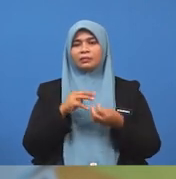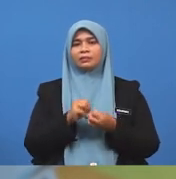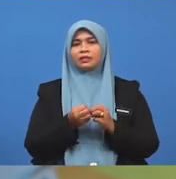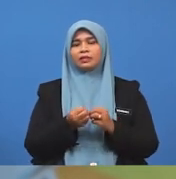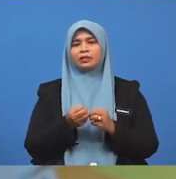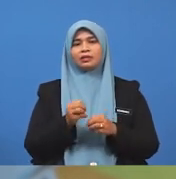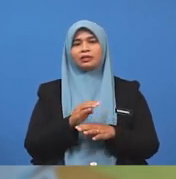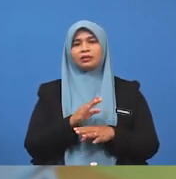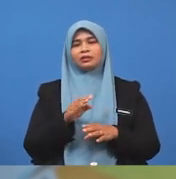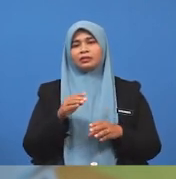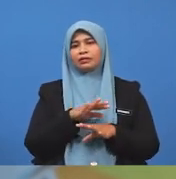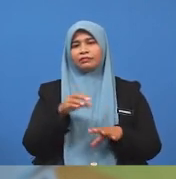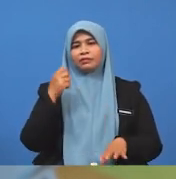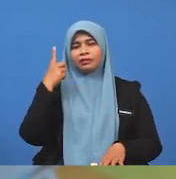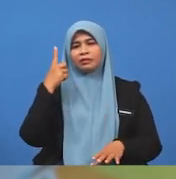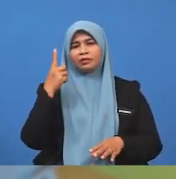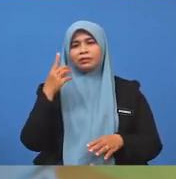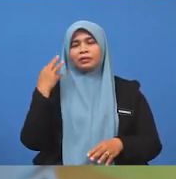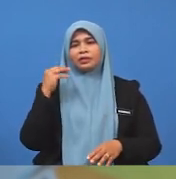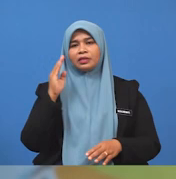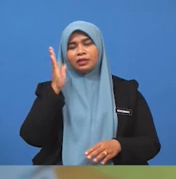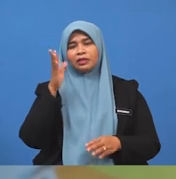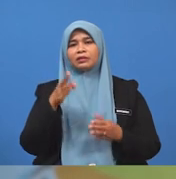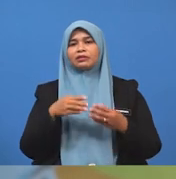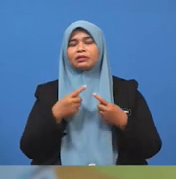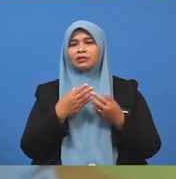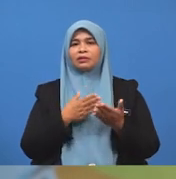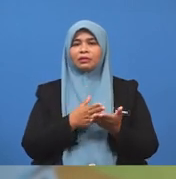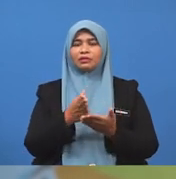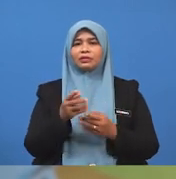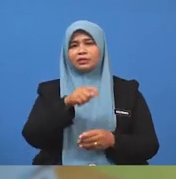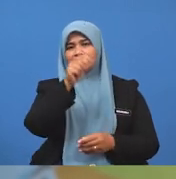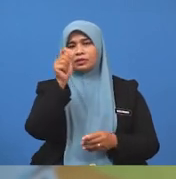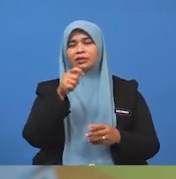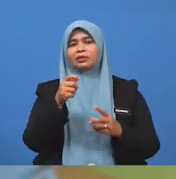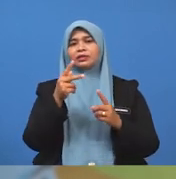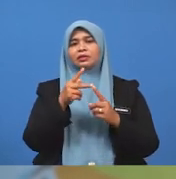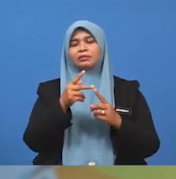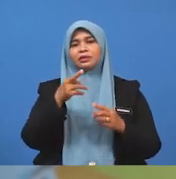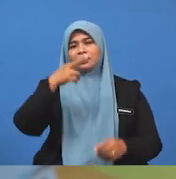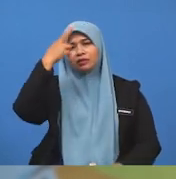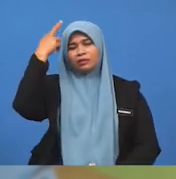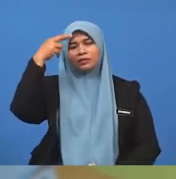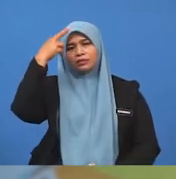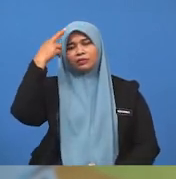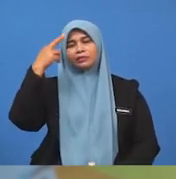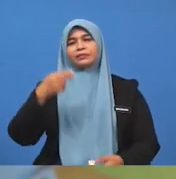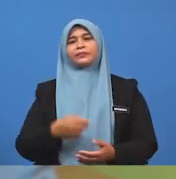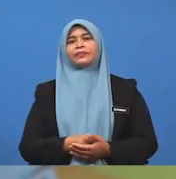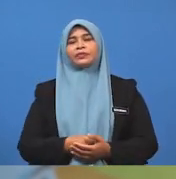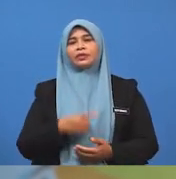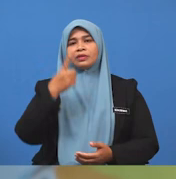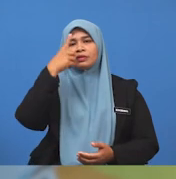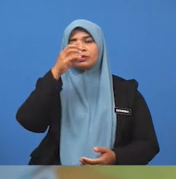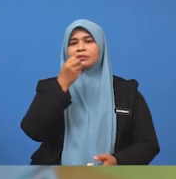dalam memahami al-qur'an mereka akan merujuk terus kepada Rasulullah Shallallahu Alaihi Wasallam untuk